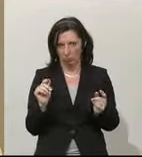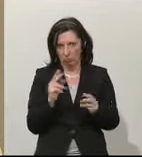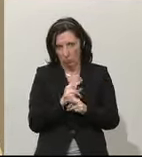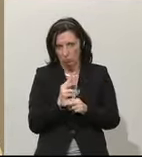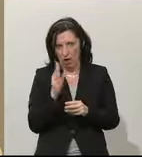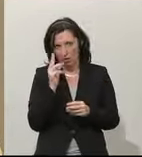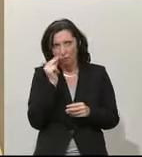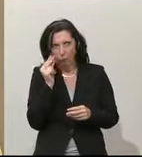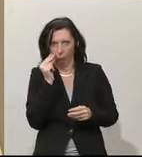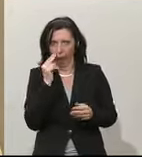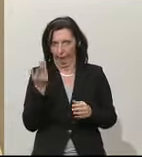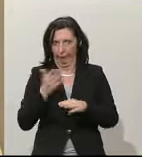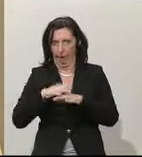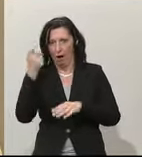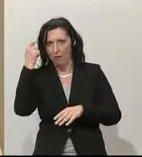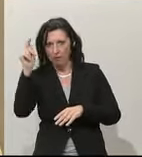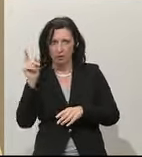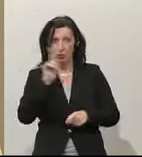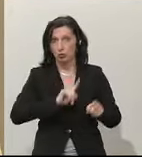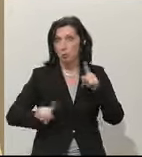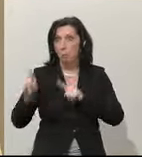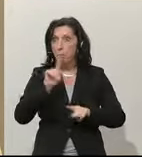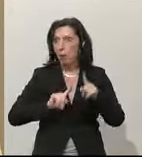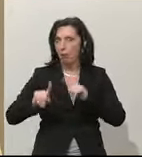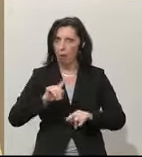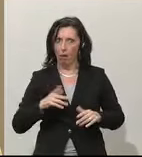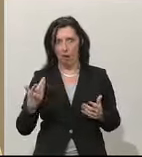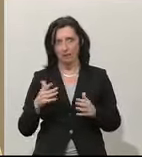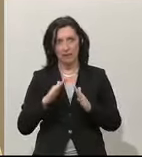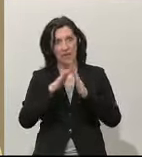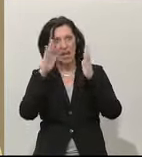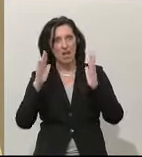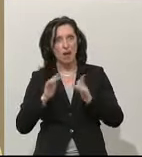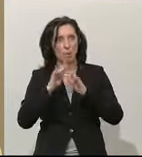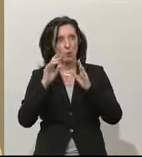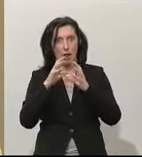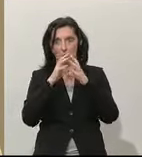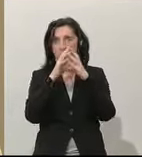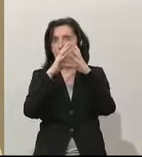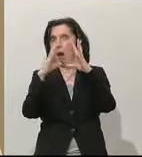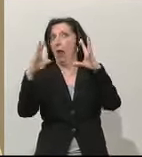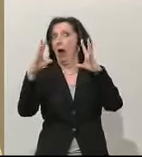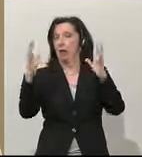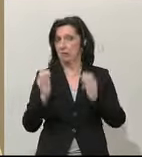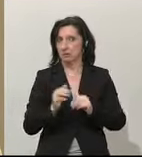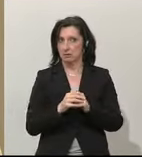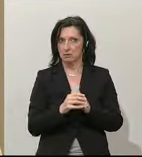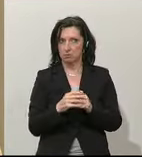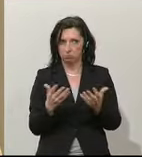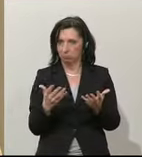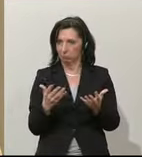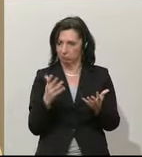Österreich. Das Treiben der Spekulanten und der Bildung einer Immobilienblase, dem wird vorsätzlich